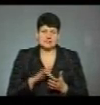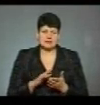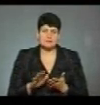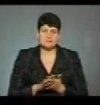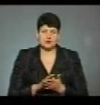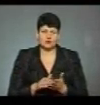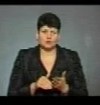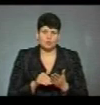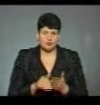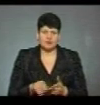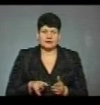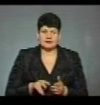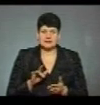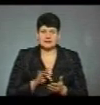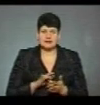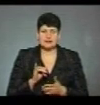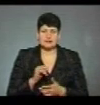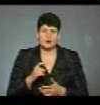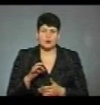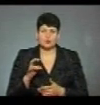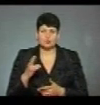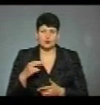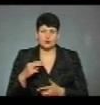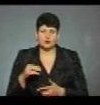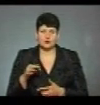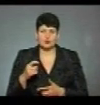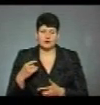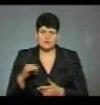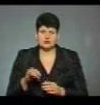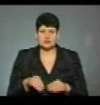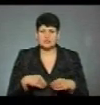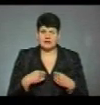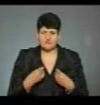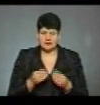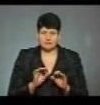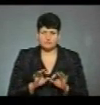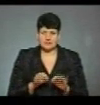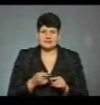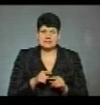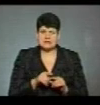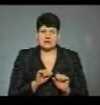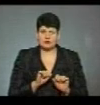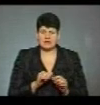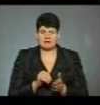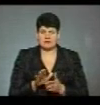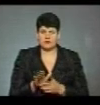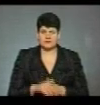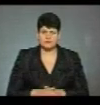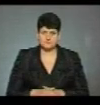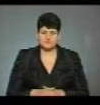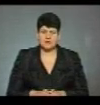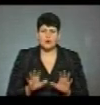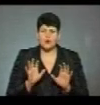допомоги. Директорка цього центру Ірина Хундугій повідомила, що давати коментарі ці адвокати відмовилися.